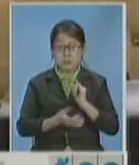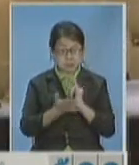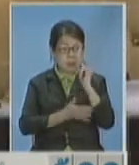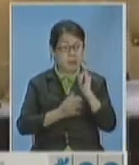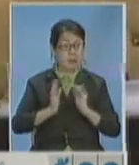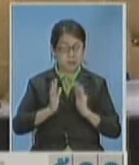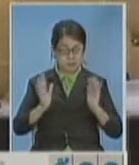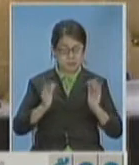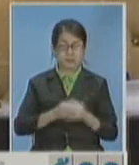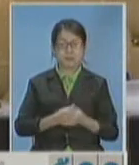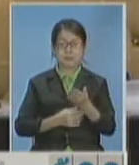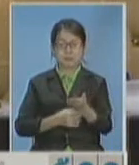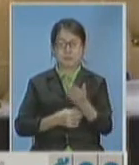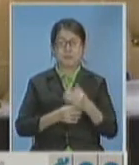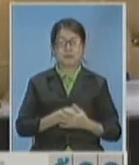เชิญคุณหม